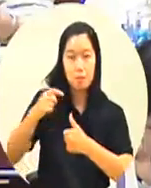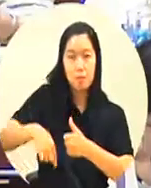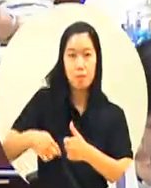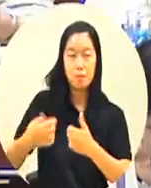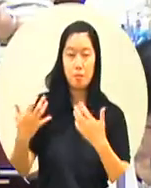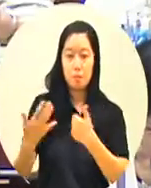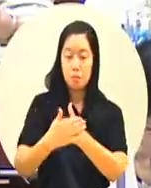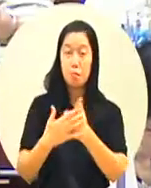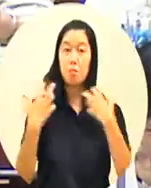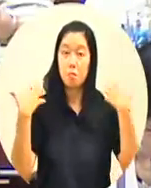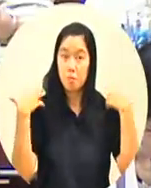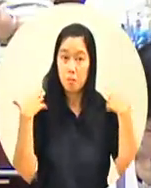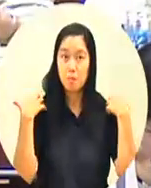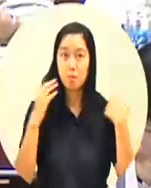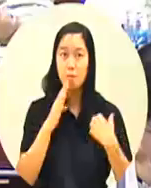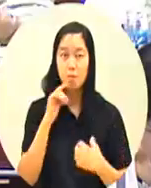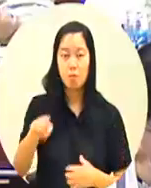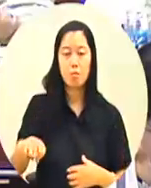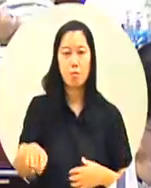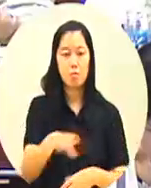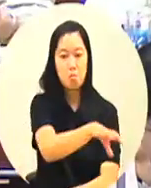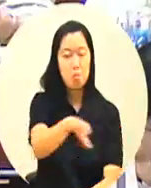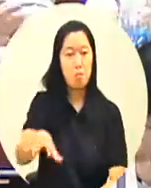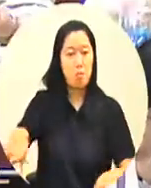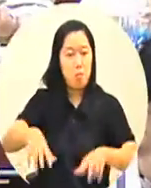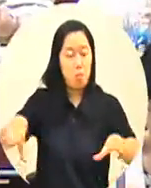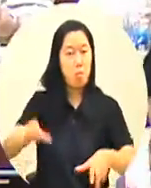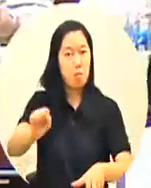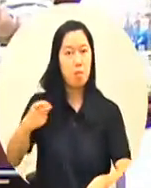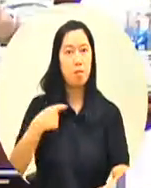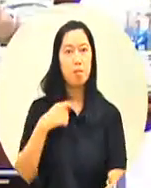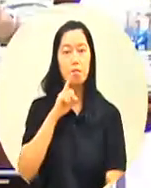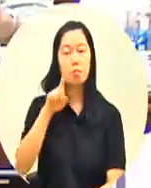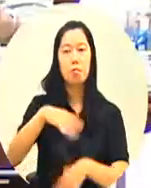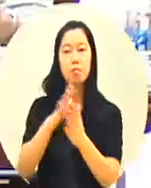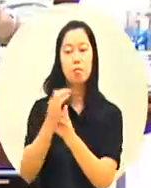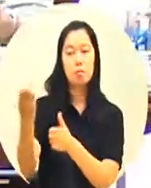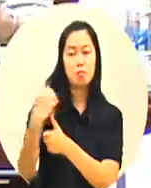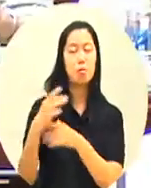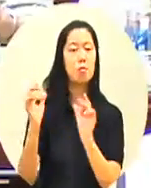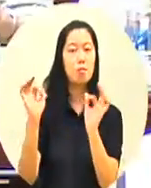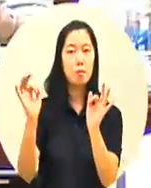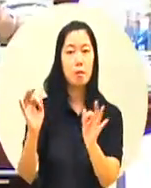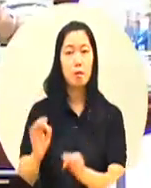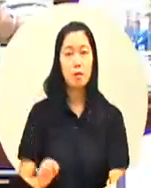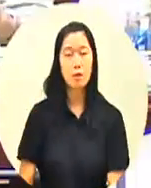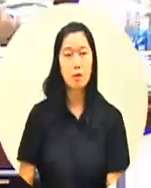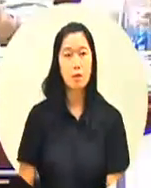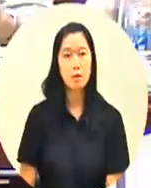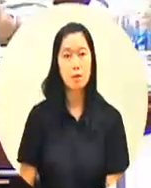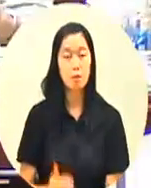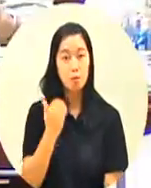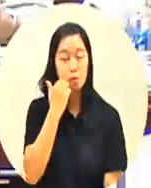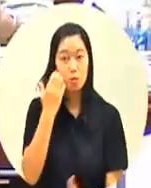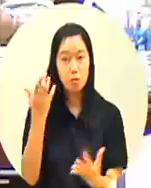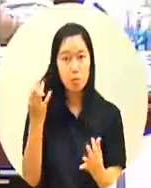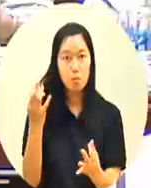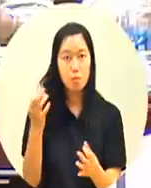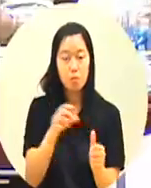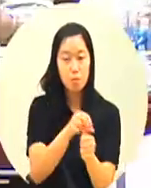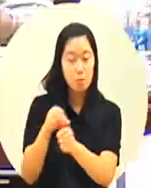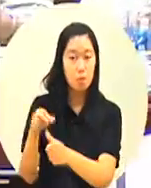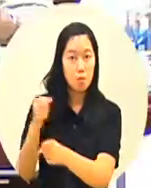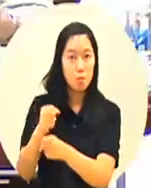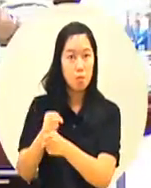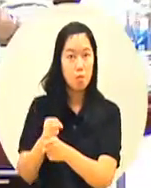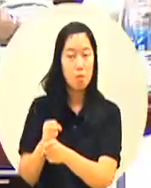啊？还是要经营那个地方不能空着啊？他们都说安置好了，这个部分如果还没有安置，我们会洽救国